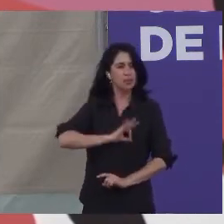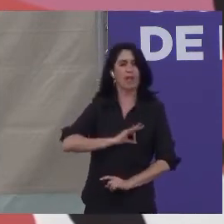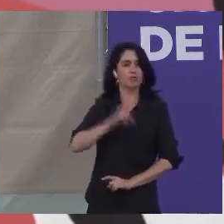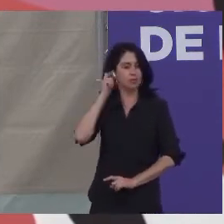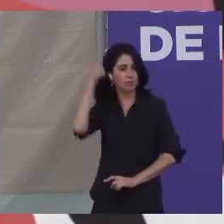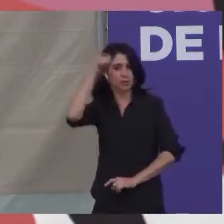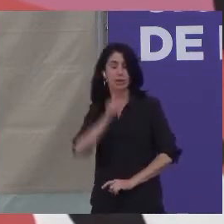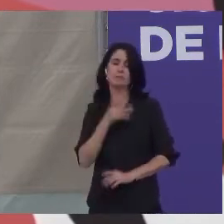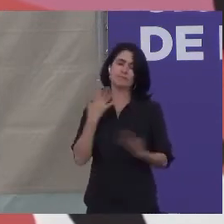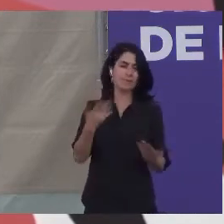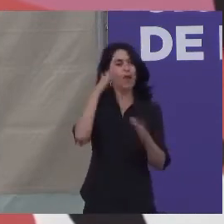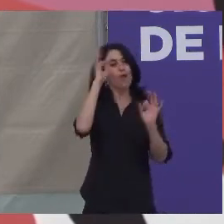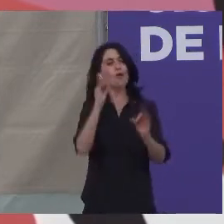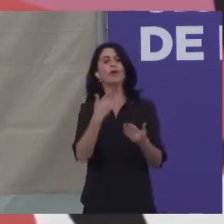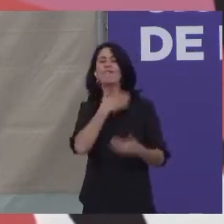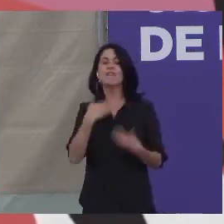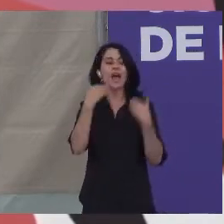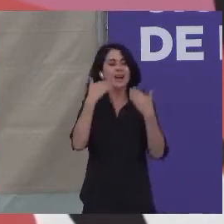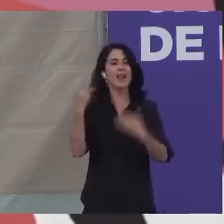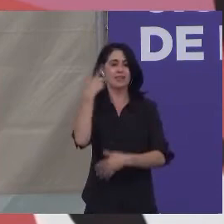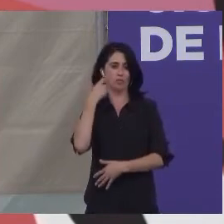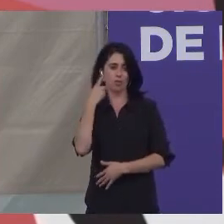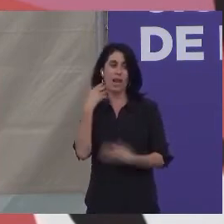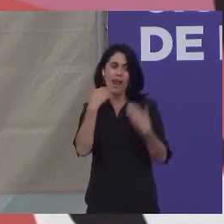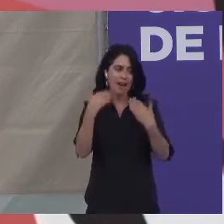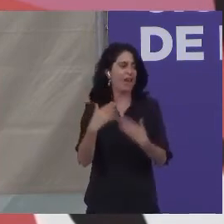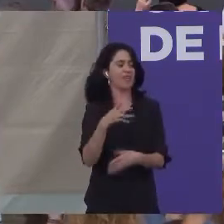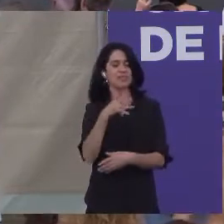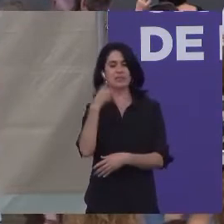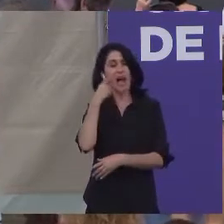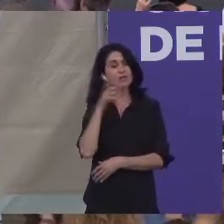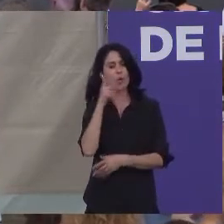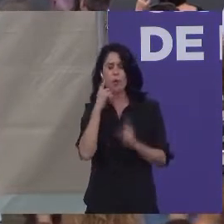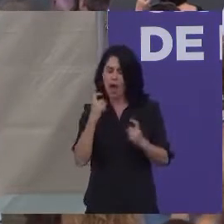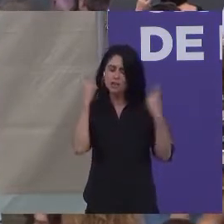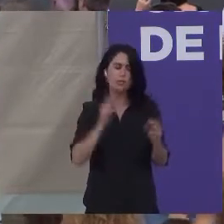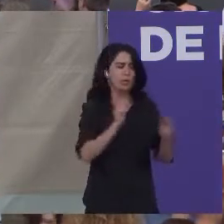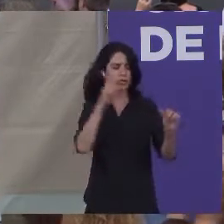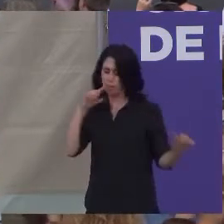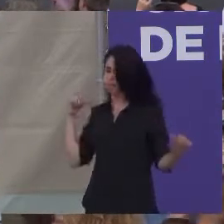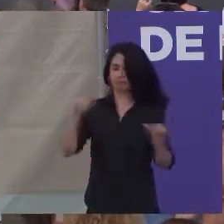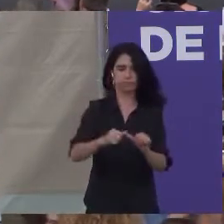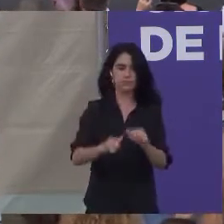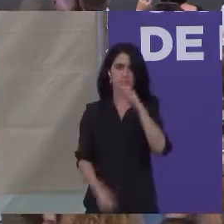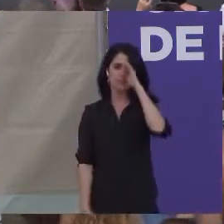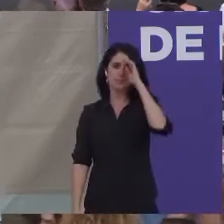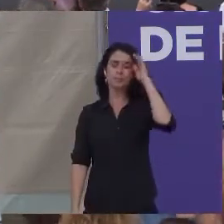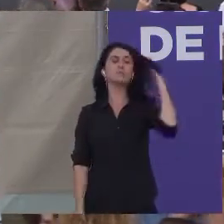supost, a Antonio Montiel. Gràcies. Gràcies, Antonio, per el teu esforç tot aquest temps.